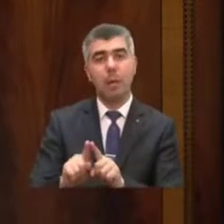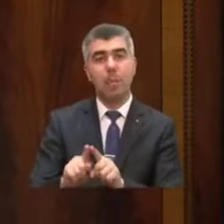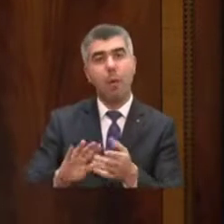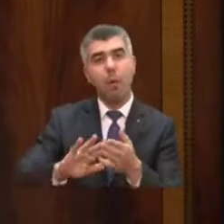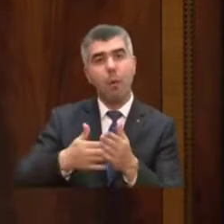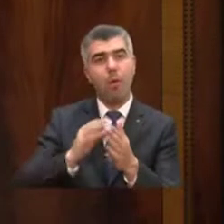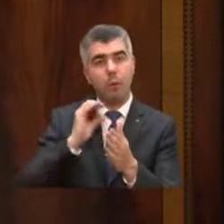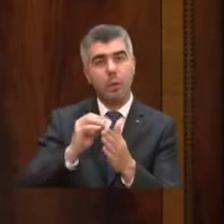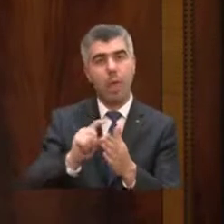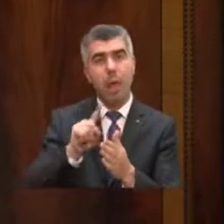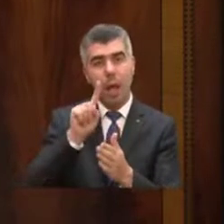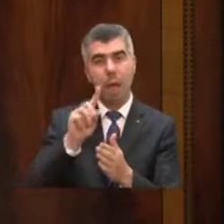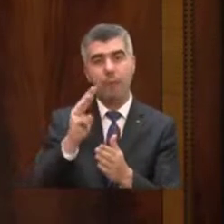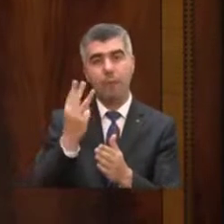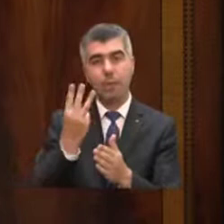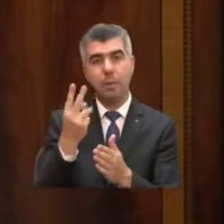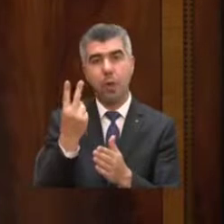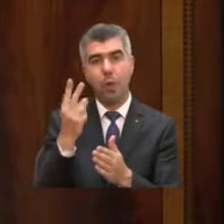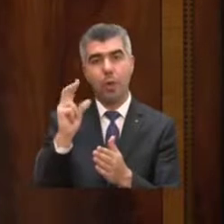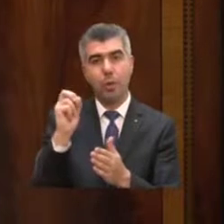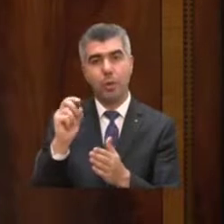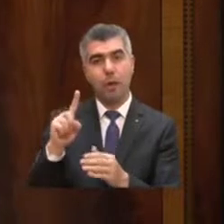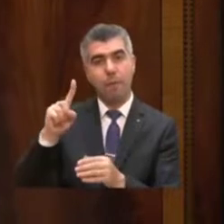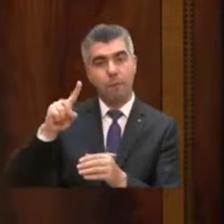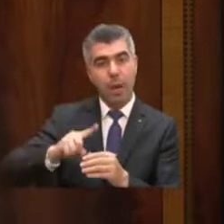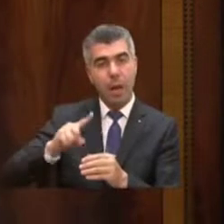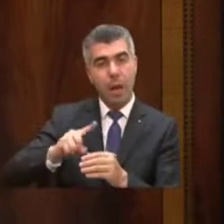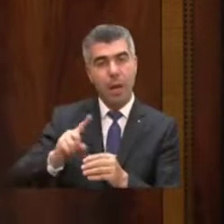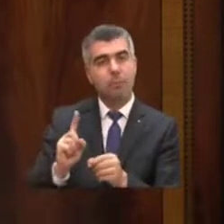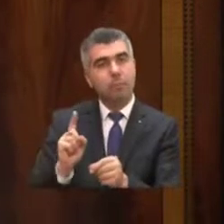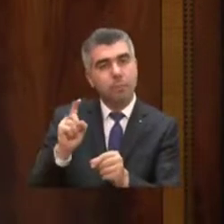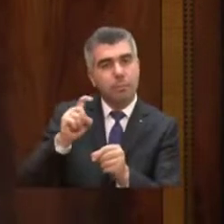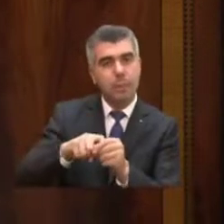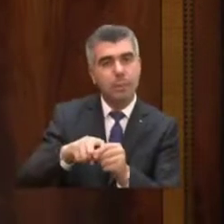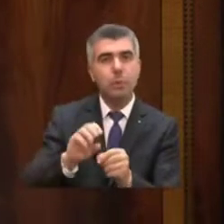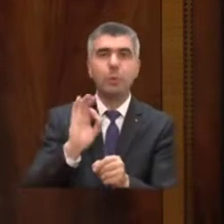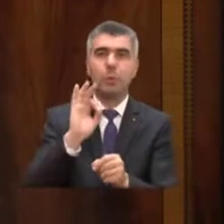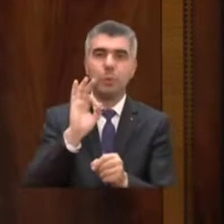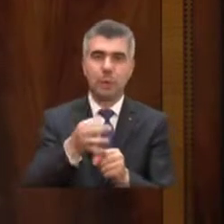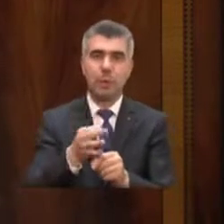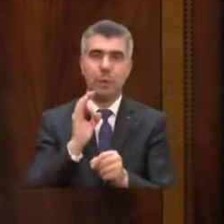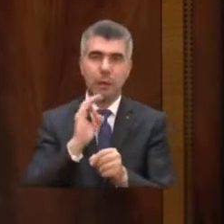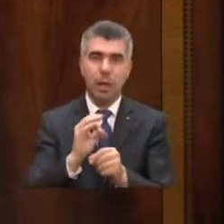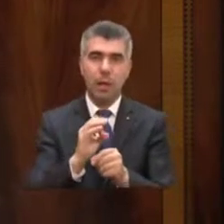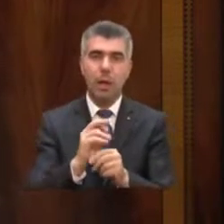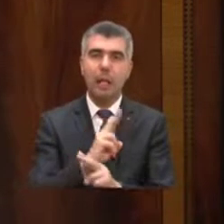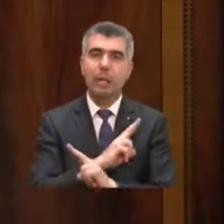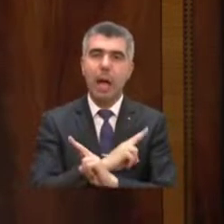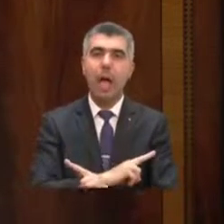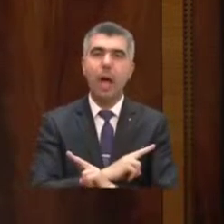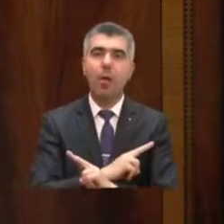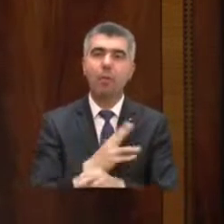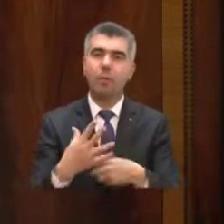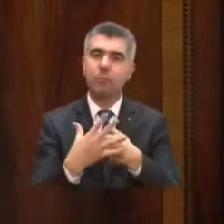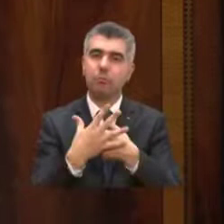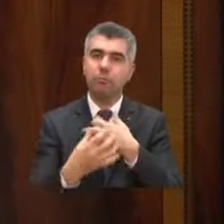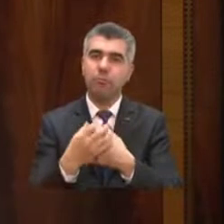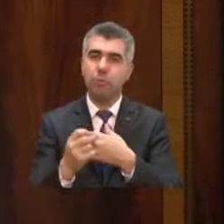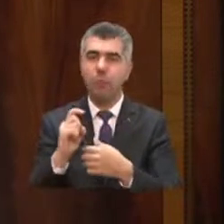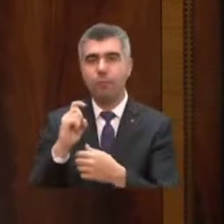والمتوفر على 1320 من الاشتراك في استرجاع حصة الاشتراكات